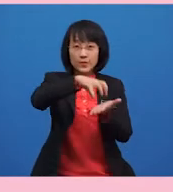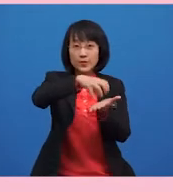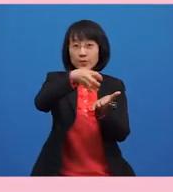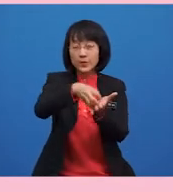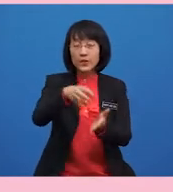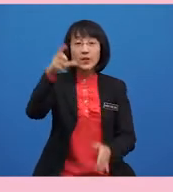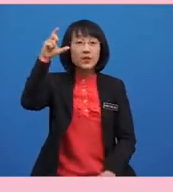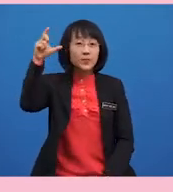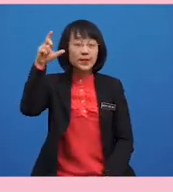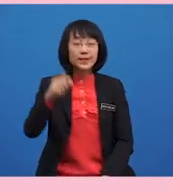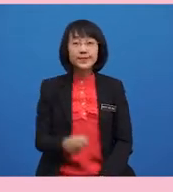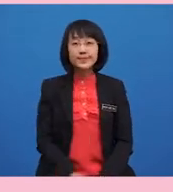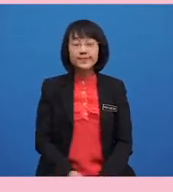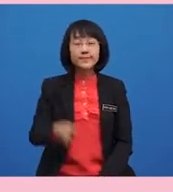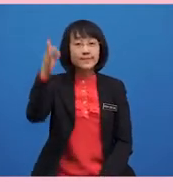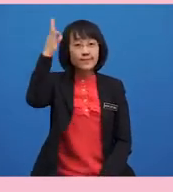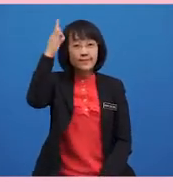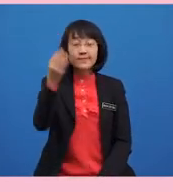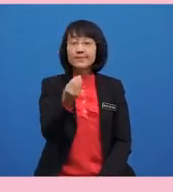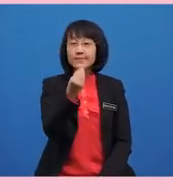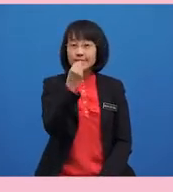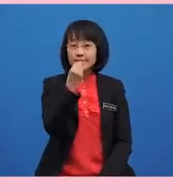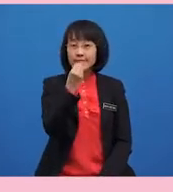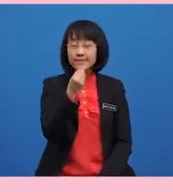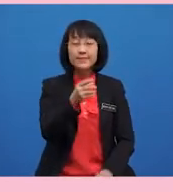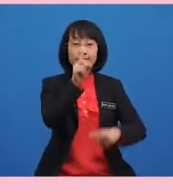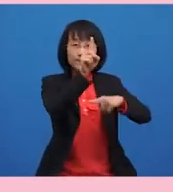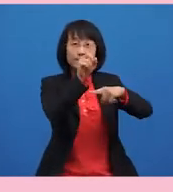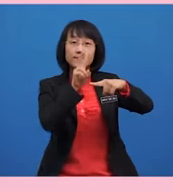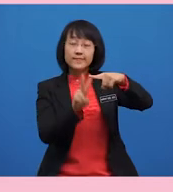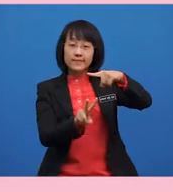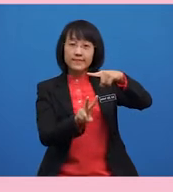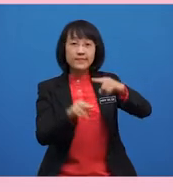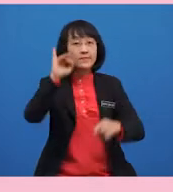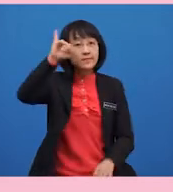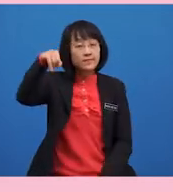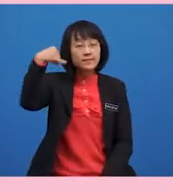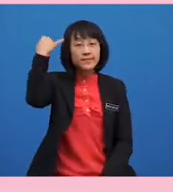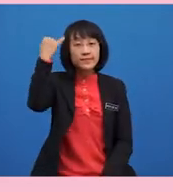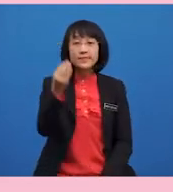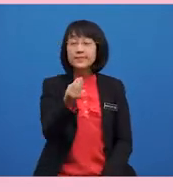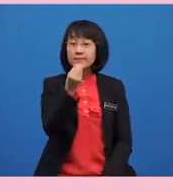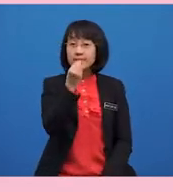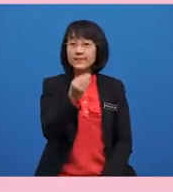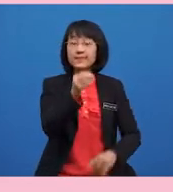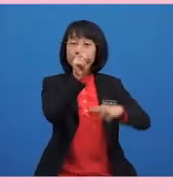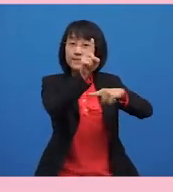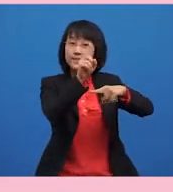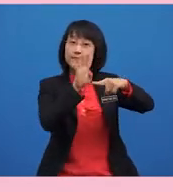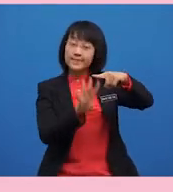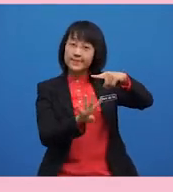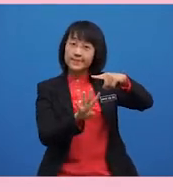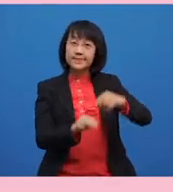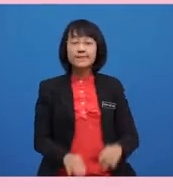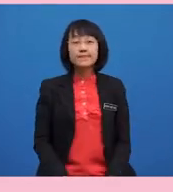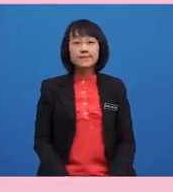kuih bulan. Francis makan satu per dua. Jason makan satu